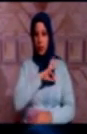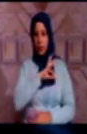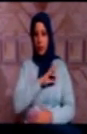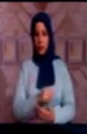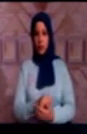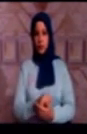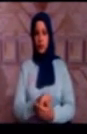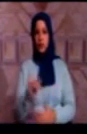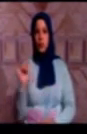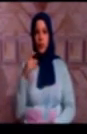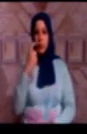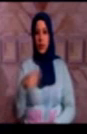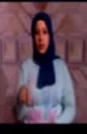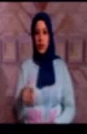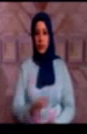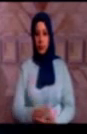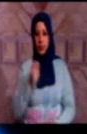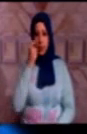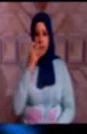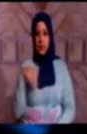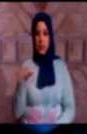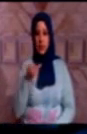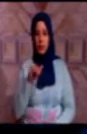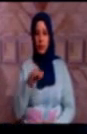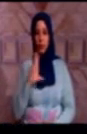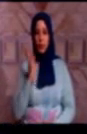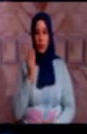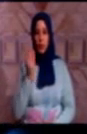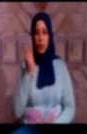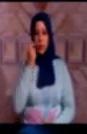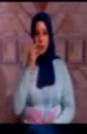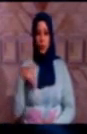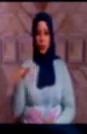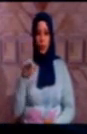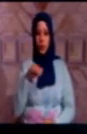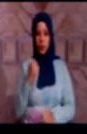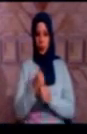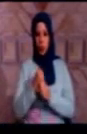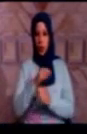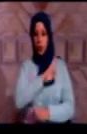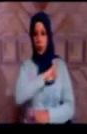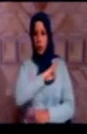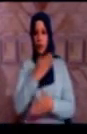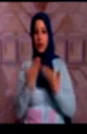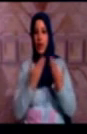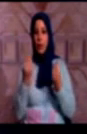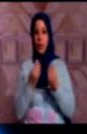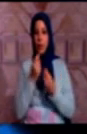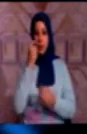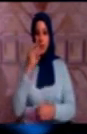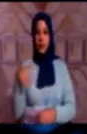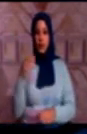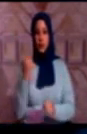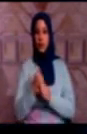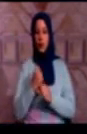الامر طبعا لا يتم ولكن كل موظف لا يتعامل مع الجمهور بيكون هو يعني بيشتغل